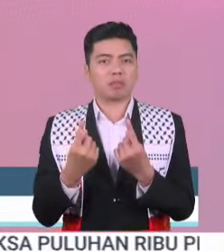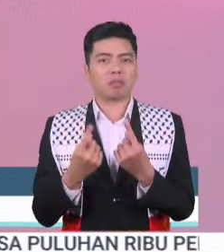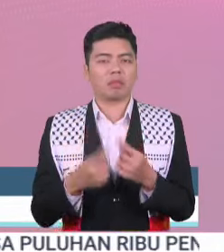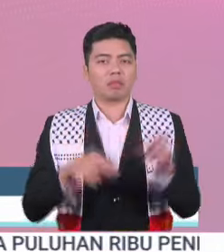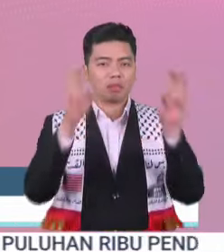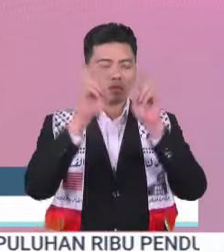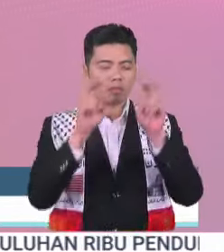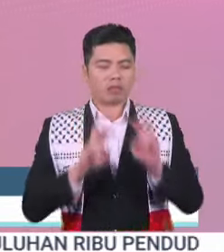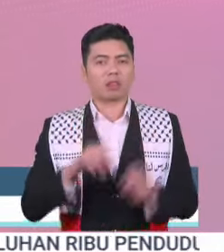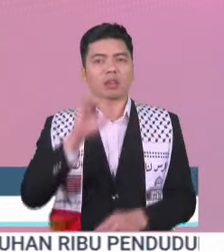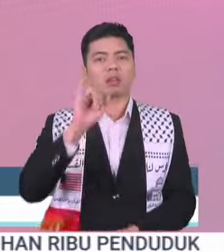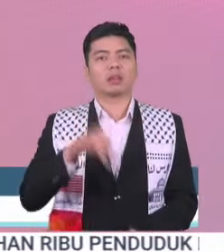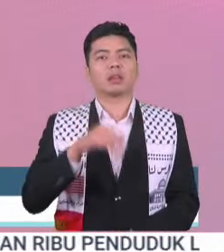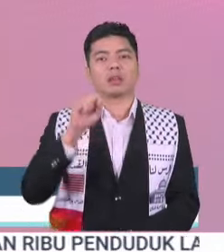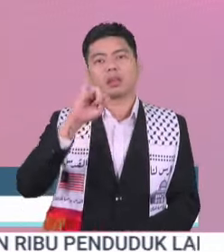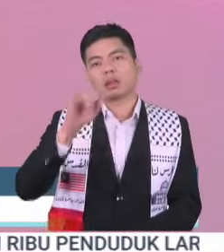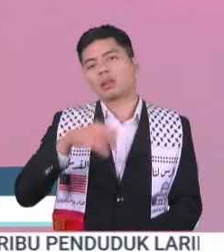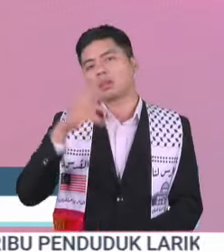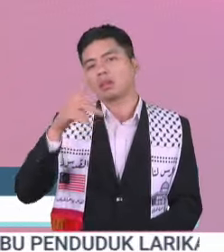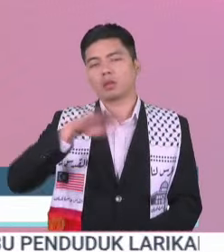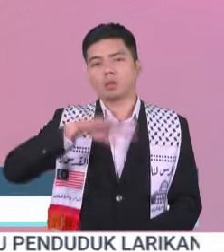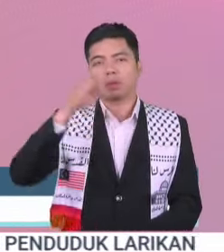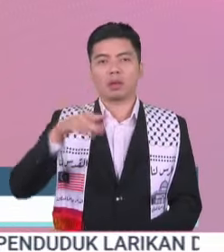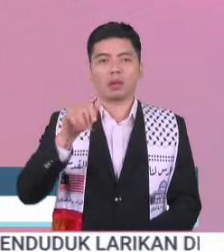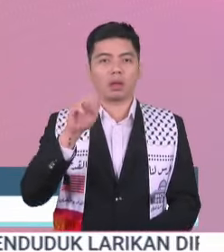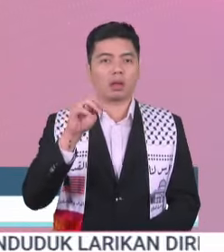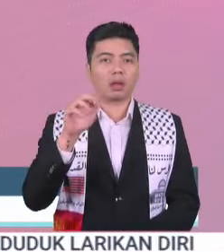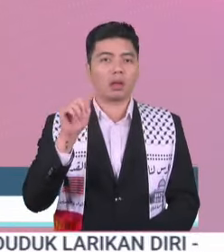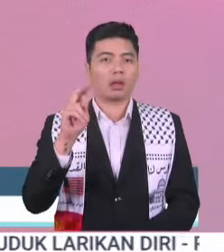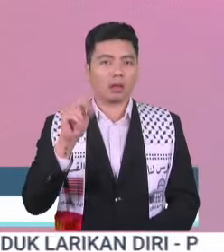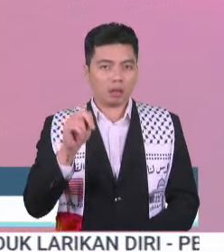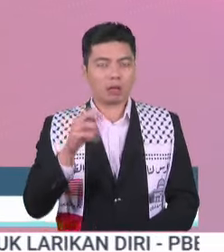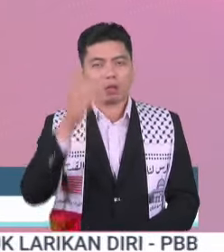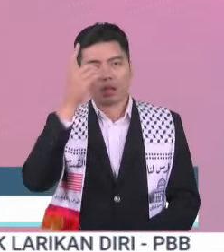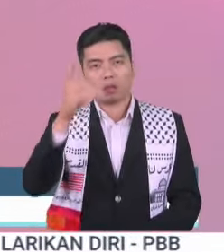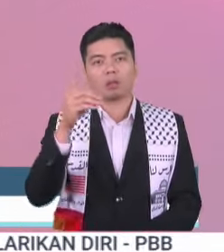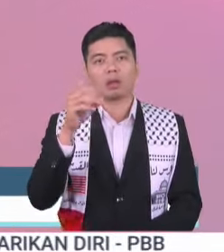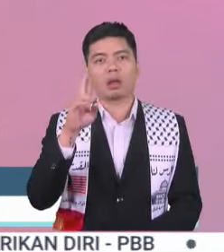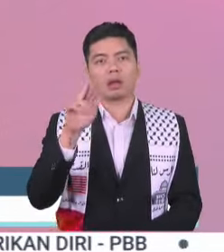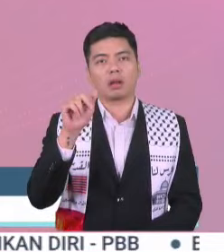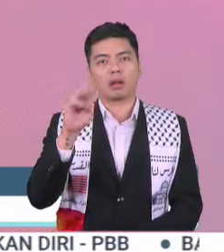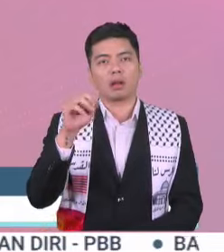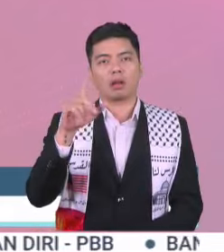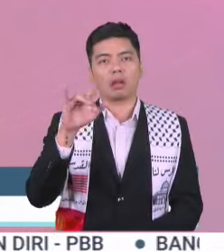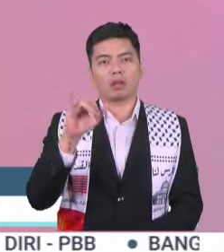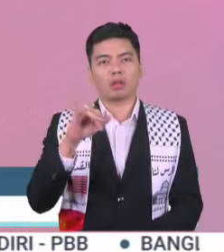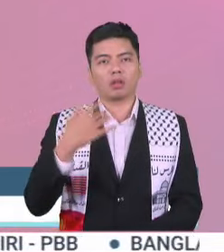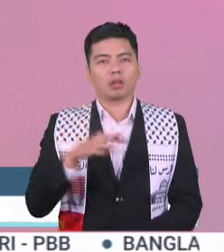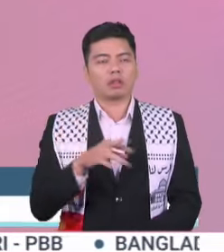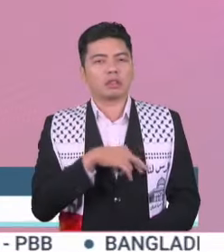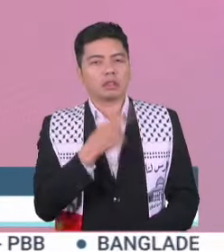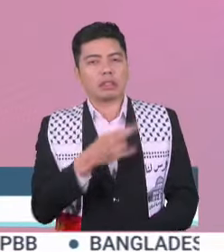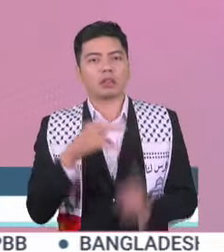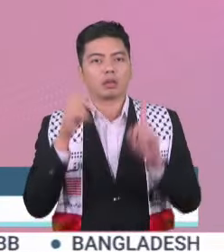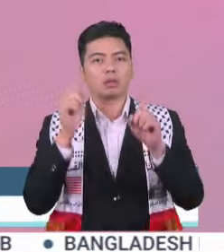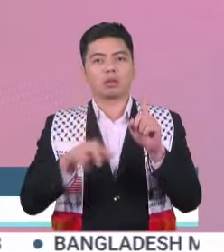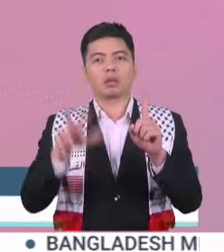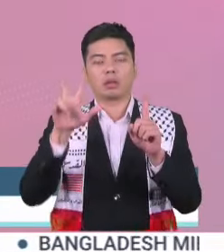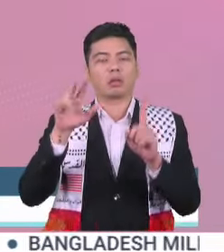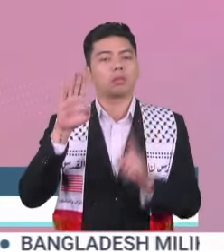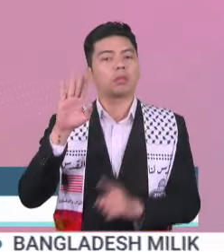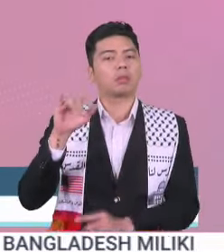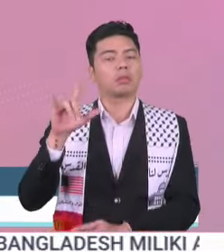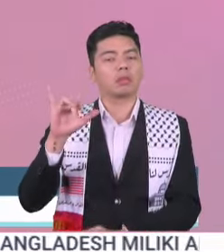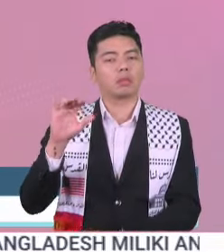Jenayah Komersial JSJK Bukit Aman, Datuk Sri Ramli Muhammad Yusof berkata ia melibatkan nilai kerugian lebih 1.3